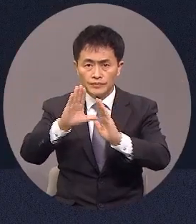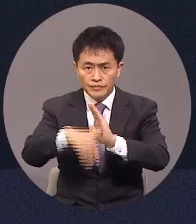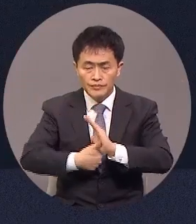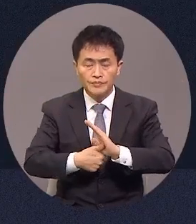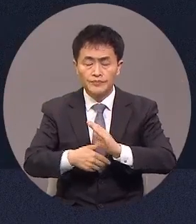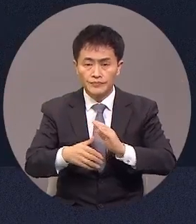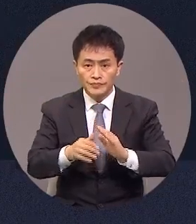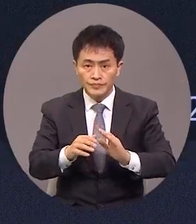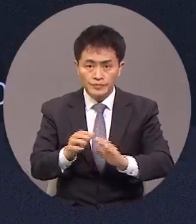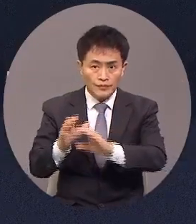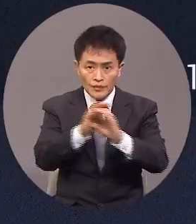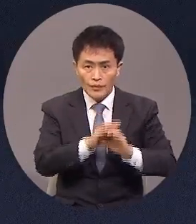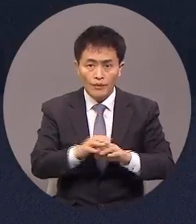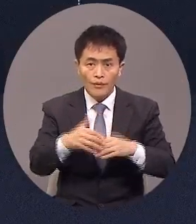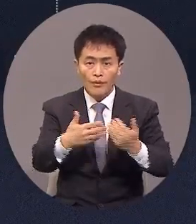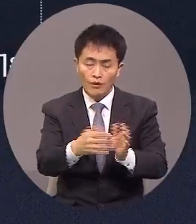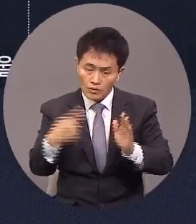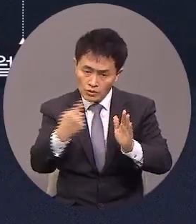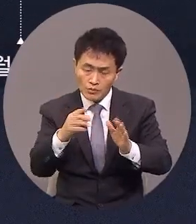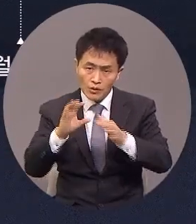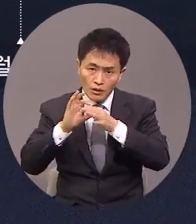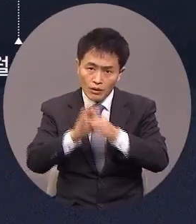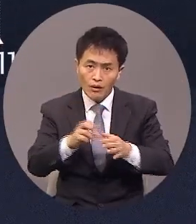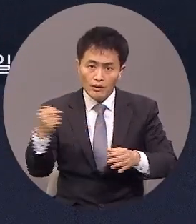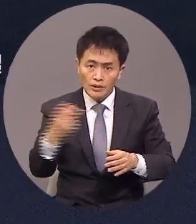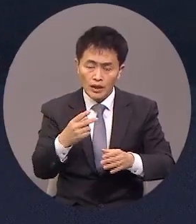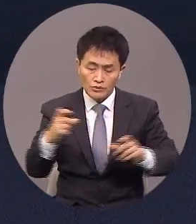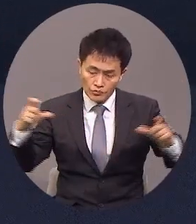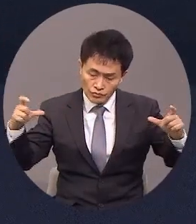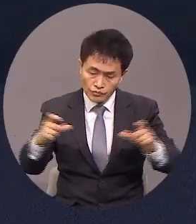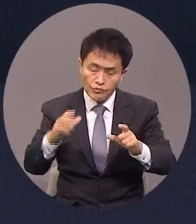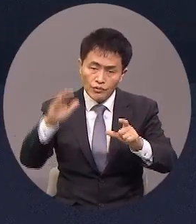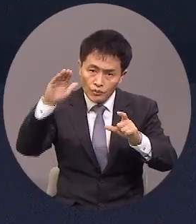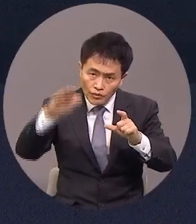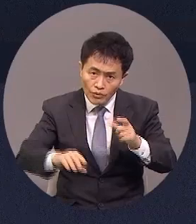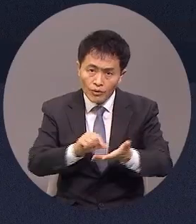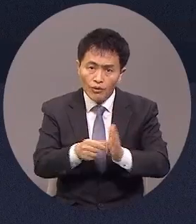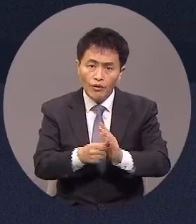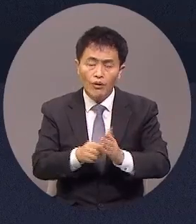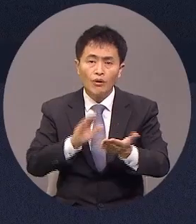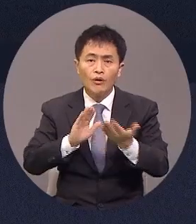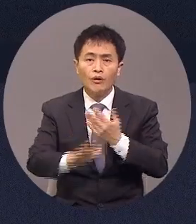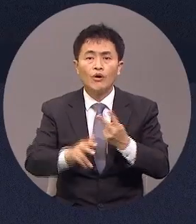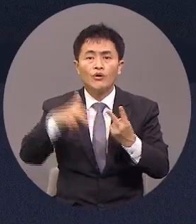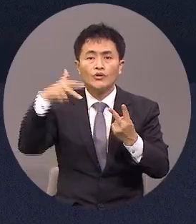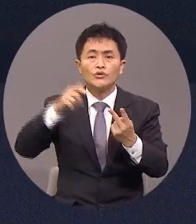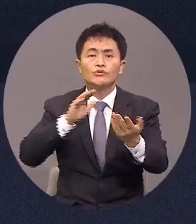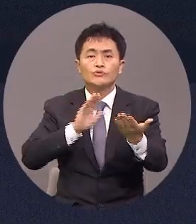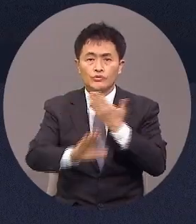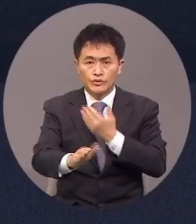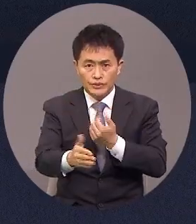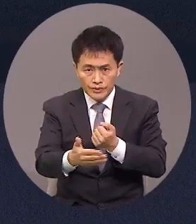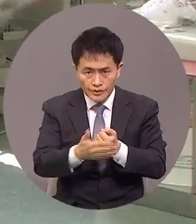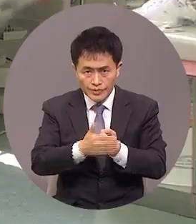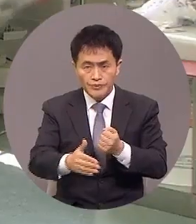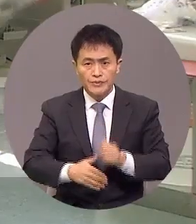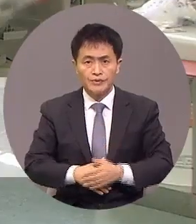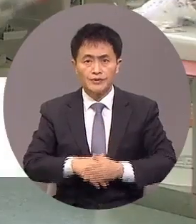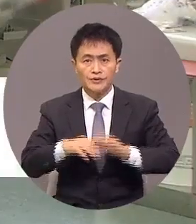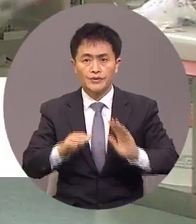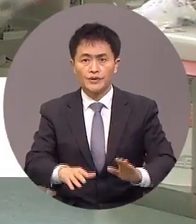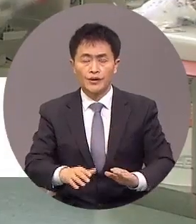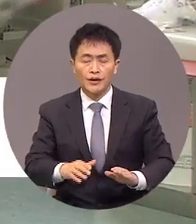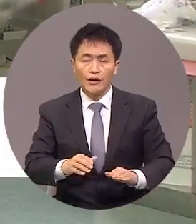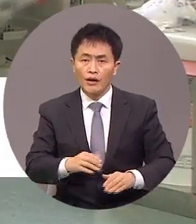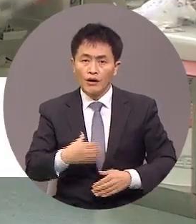내렸는데 확진자가 1,000명대를 넘나들다 다시 세 자릿수를 유지하기 시작한 건 그로부터 약 2주가 지난 뒤였습니다. 이미